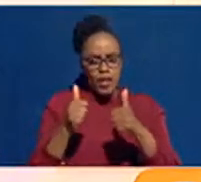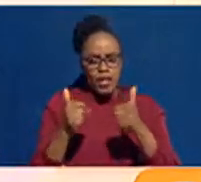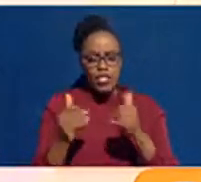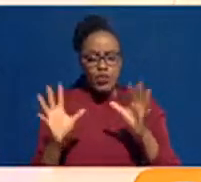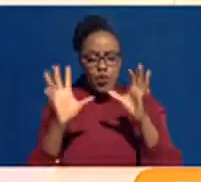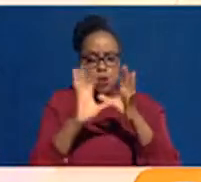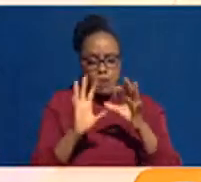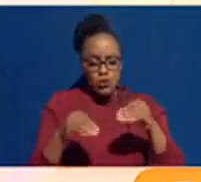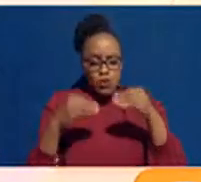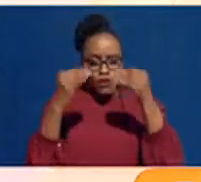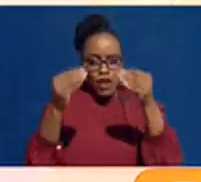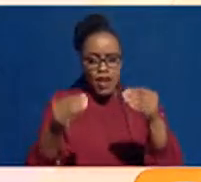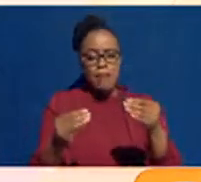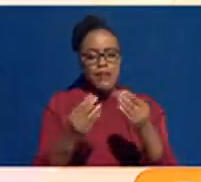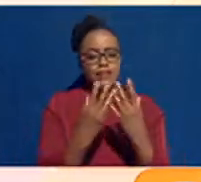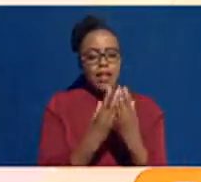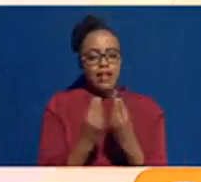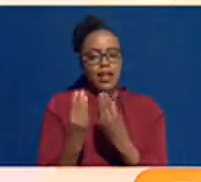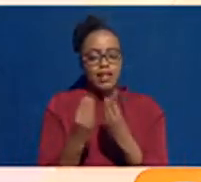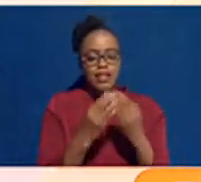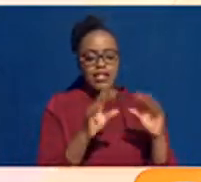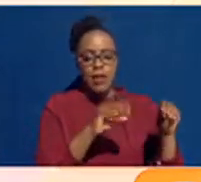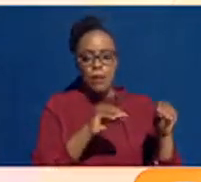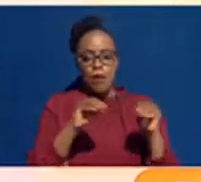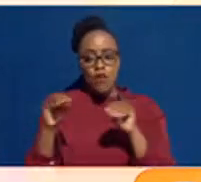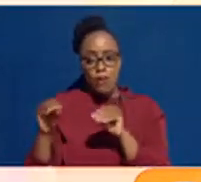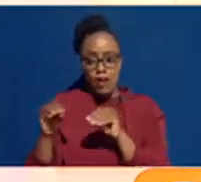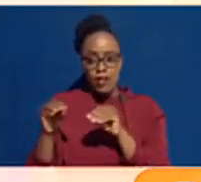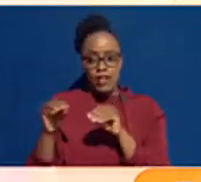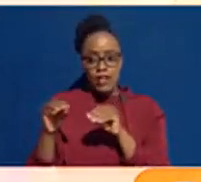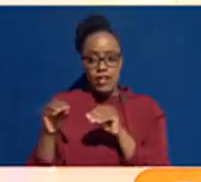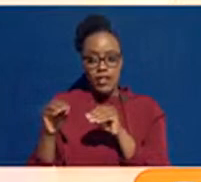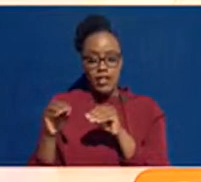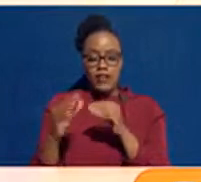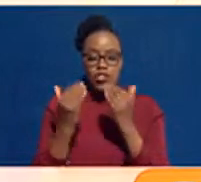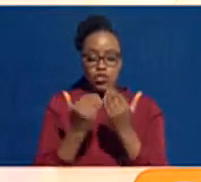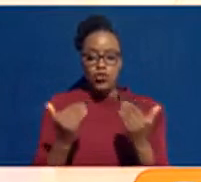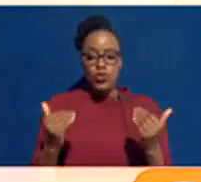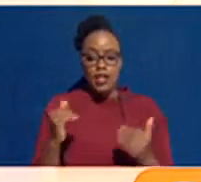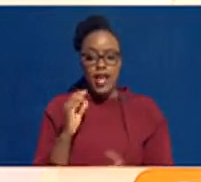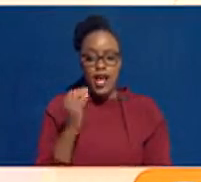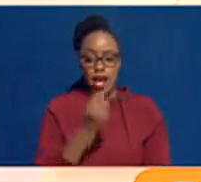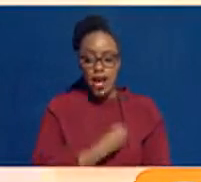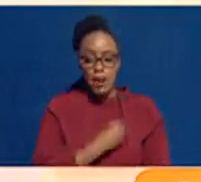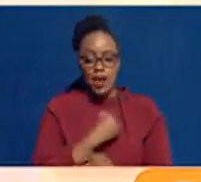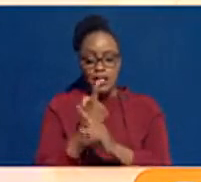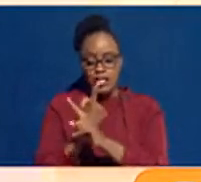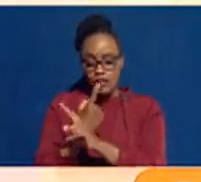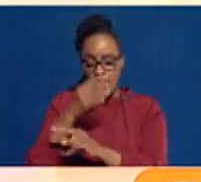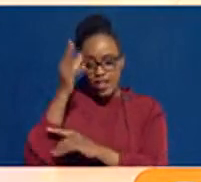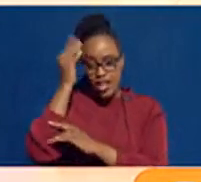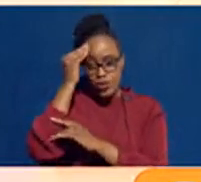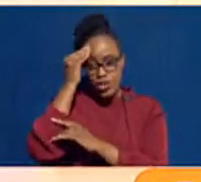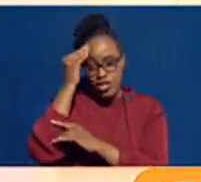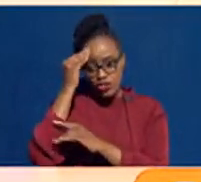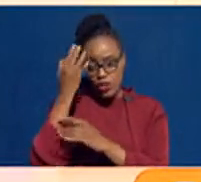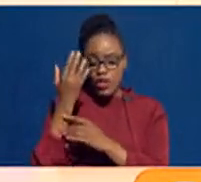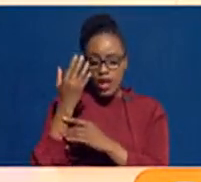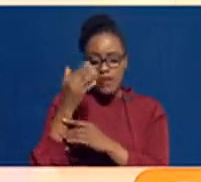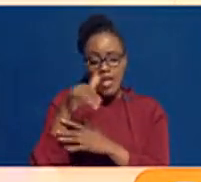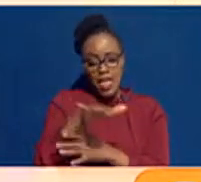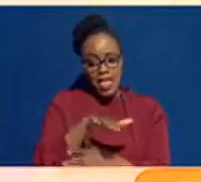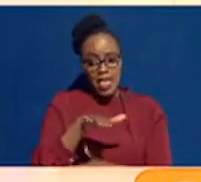provide seamless movement of our children across the education ladder.